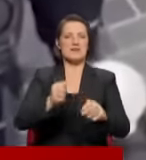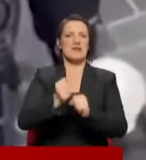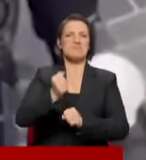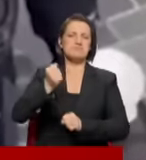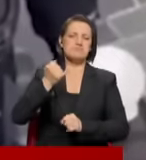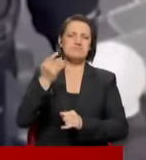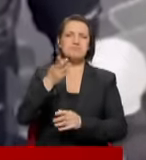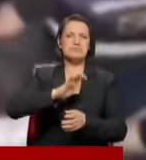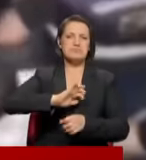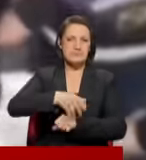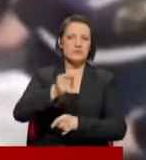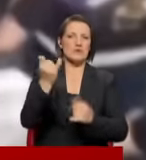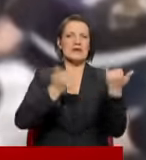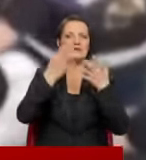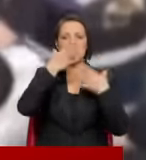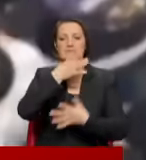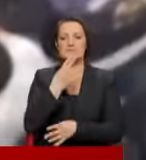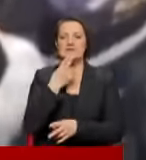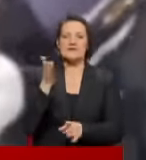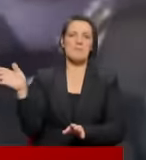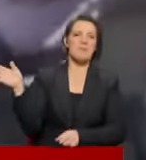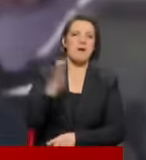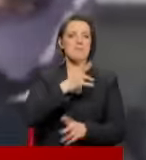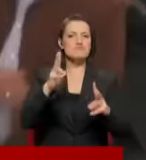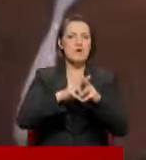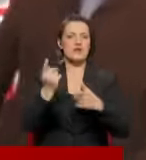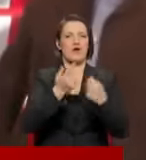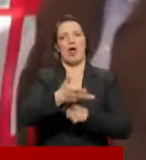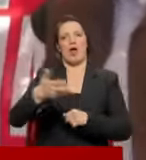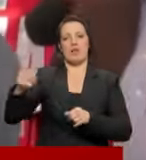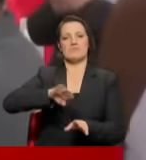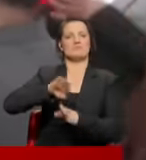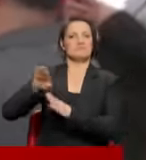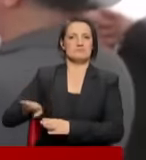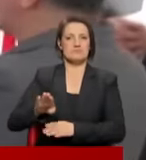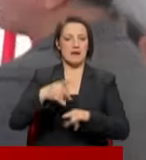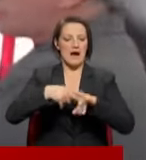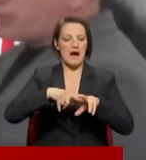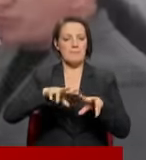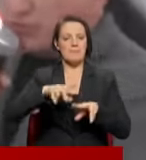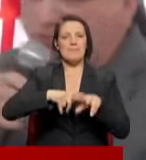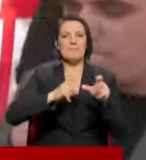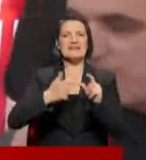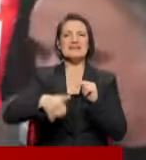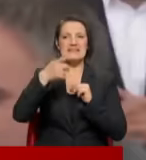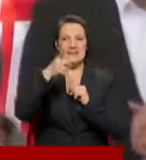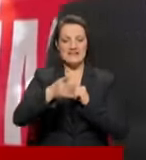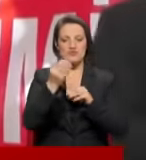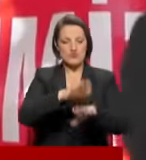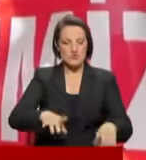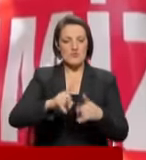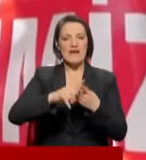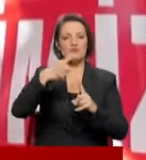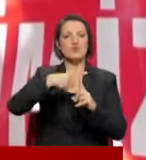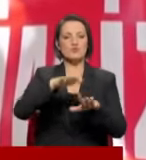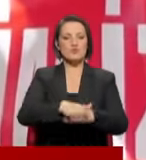müdahalesi çok tartışılmıştı. Türbanlı kadına tokat atan polis açığa alındı. Hamas lideri Haniye'nin İsrail saldırısında ölen çocukları ve